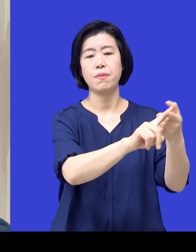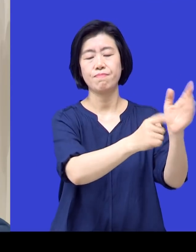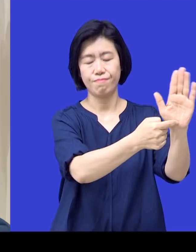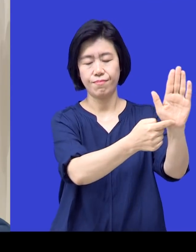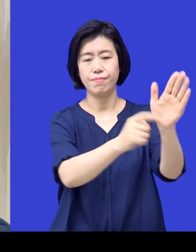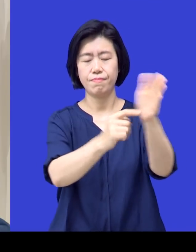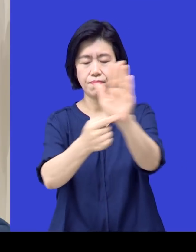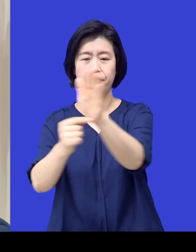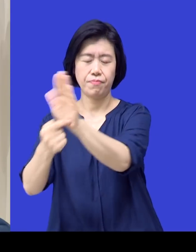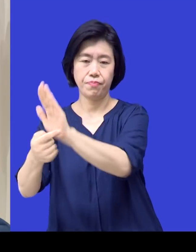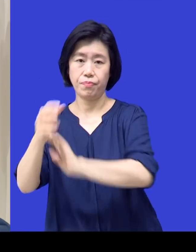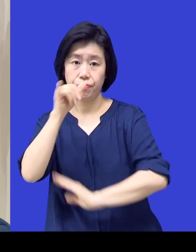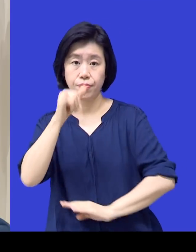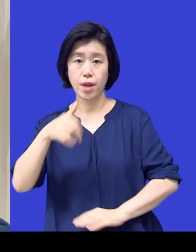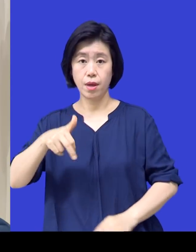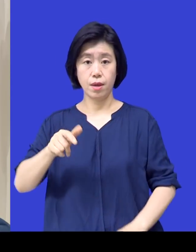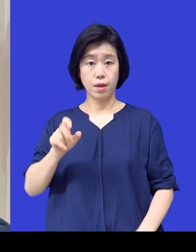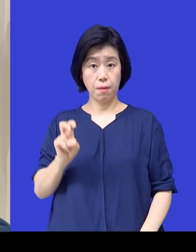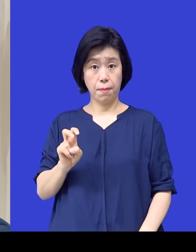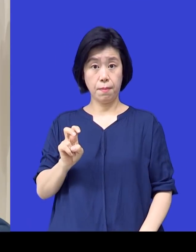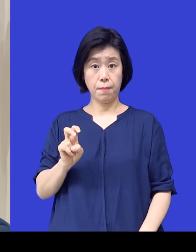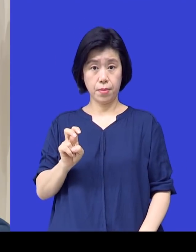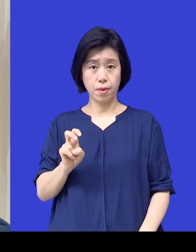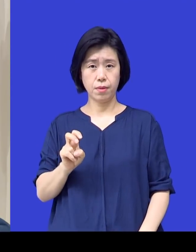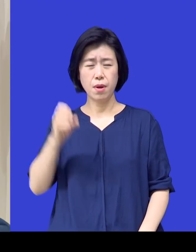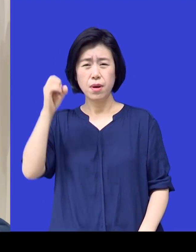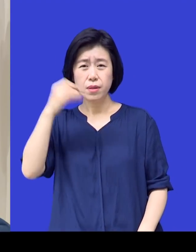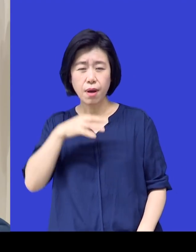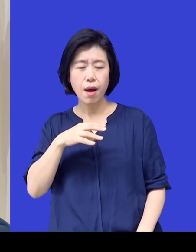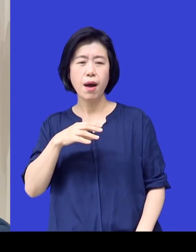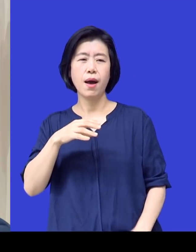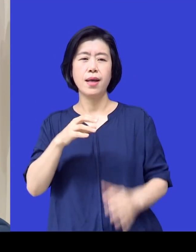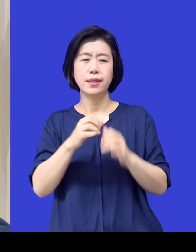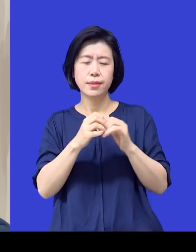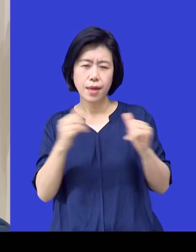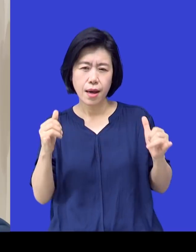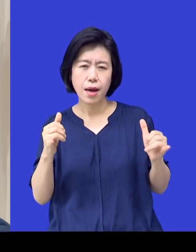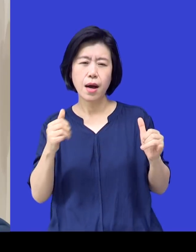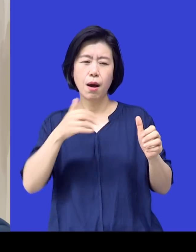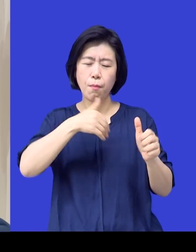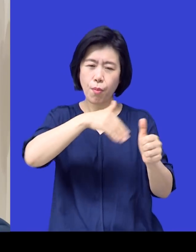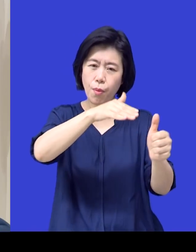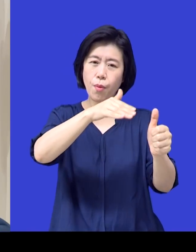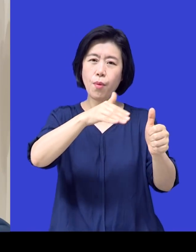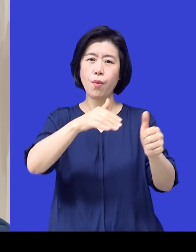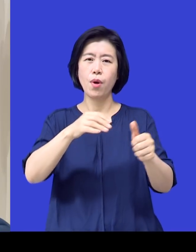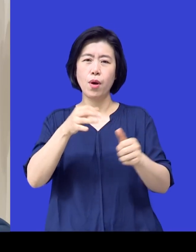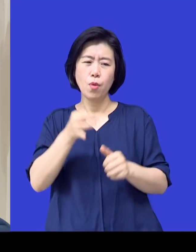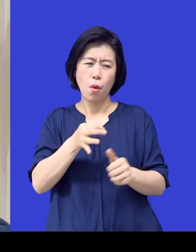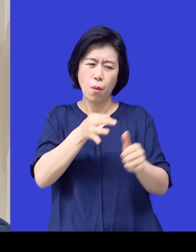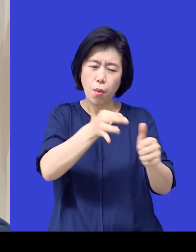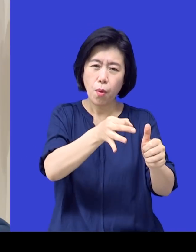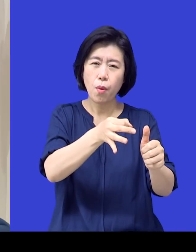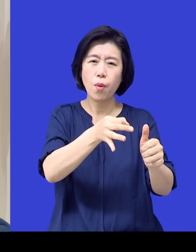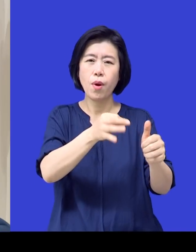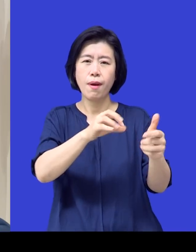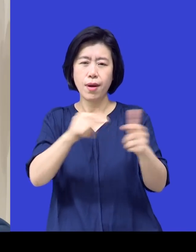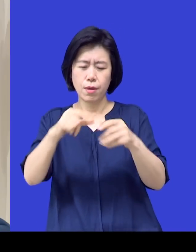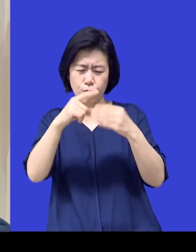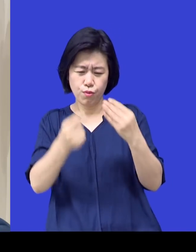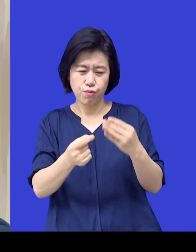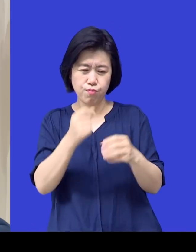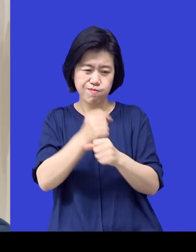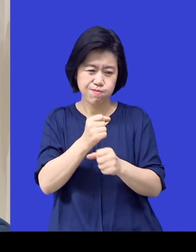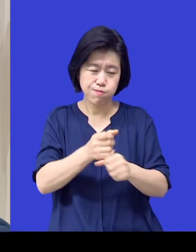아이들을 양육할 수 있는 모든 프로그램과 인력과 재정과 이 네트워크를 전부 할 수 있게